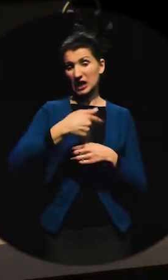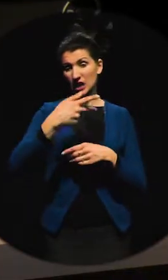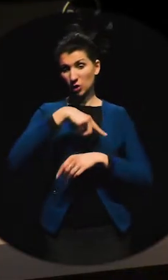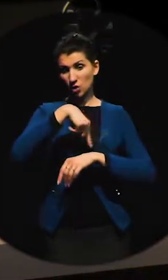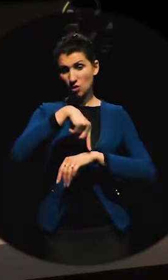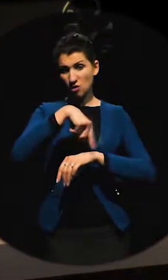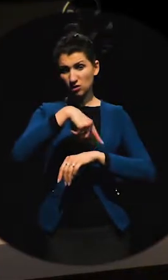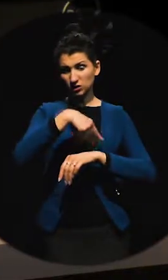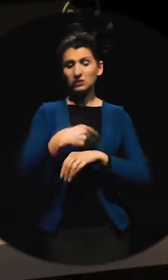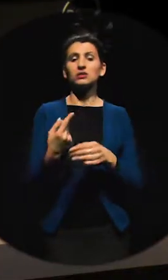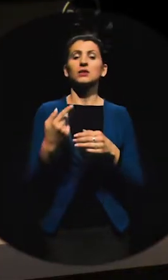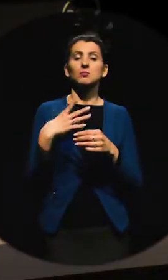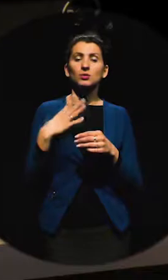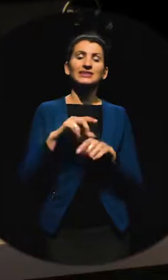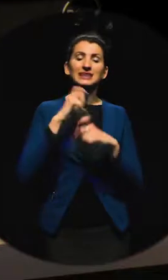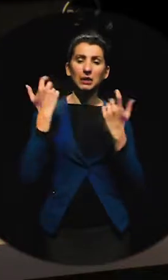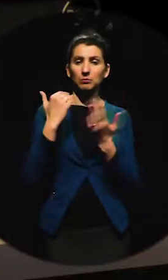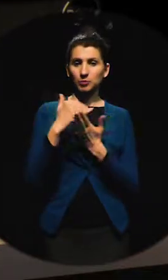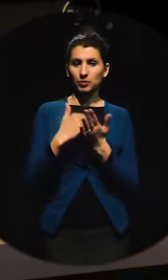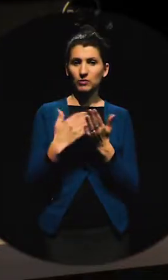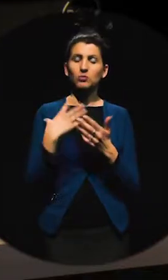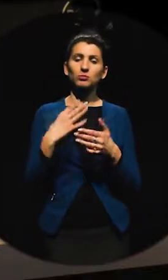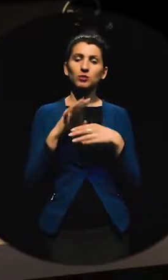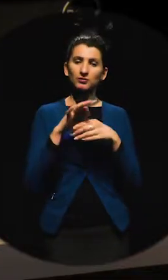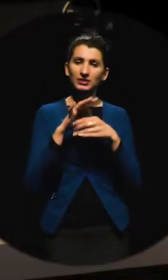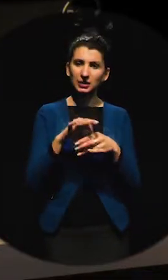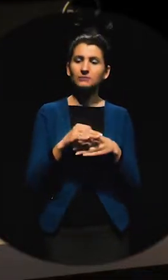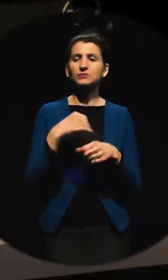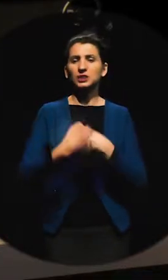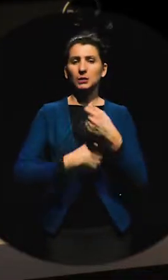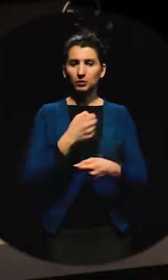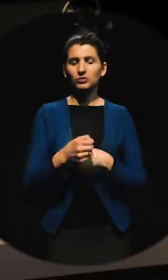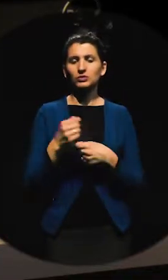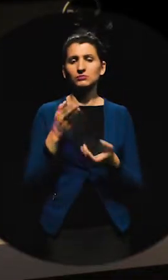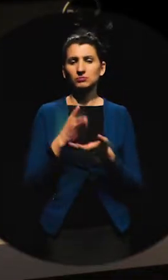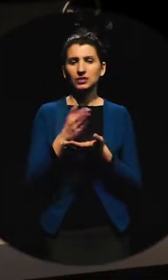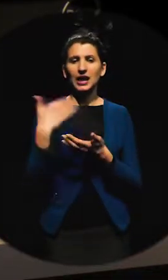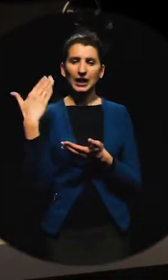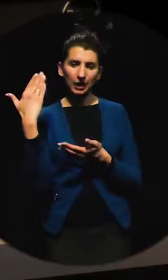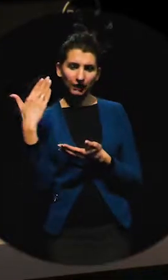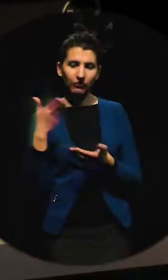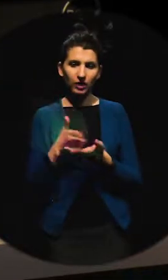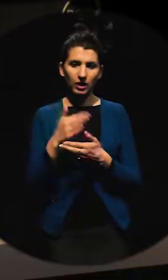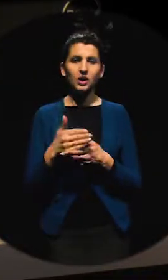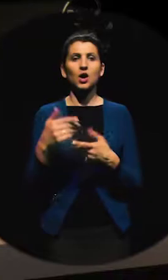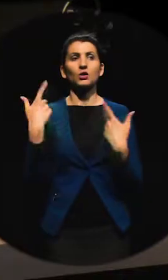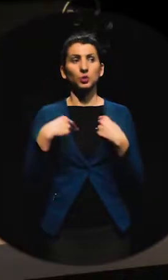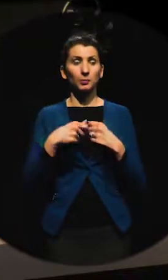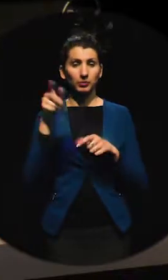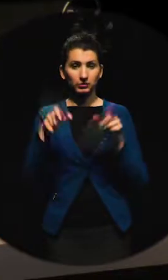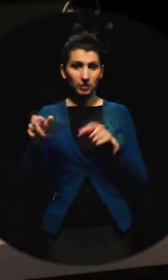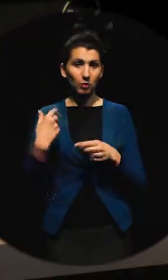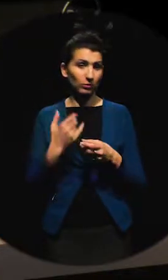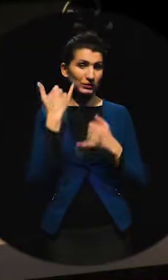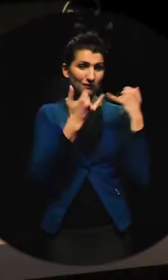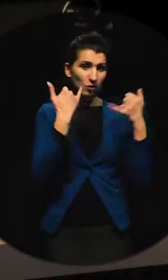cała stacja zaangażowana była w prowadzenie takiej telewizyjnej akcji charytatywnej. Widzowie mogli dzwonić i